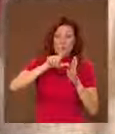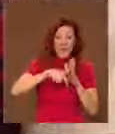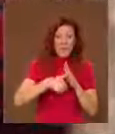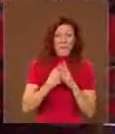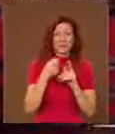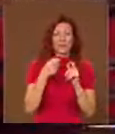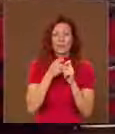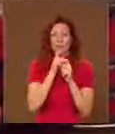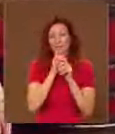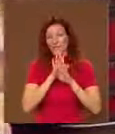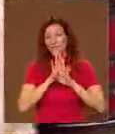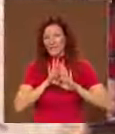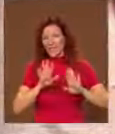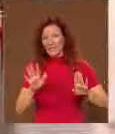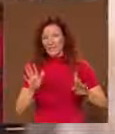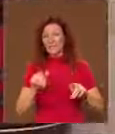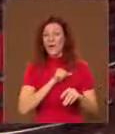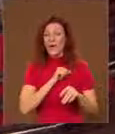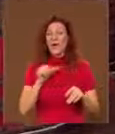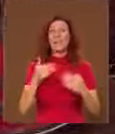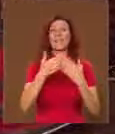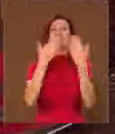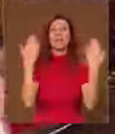свята жертва на небето и на земята.